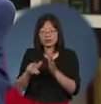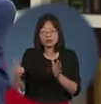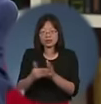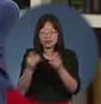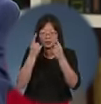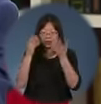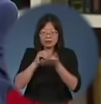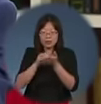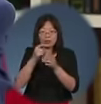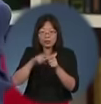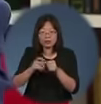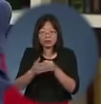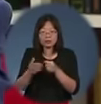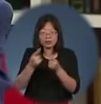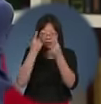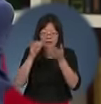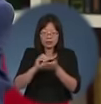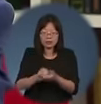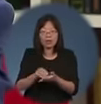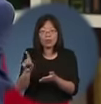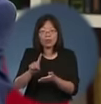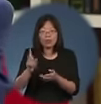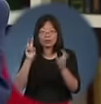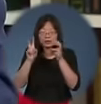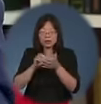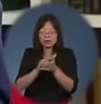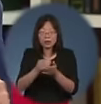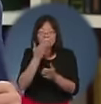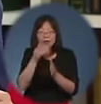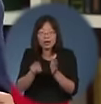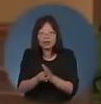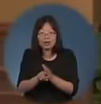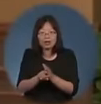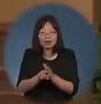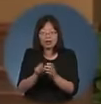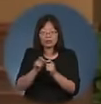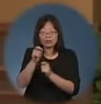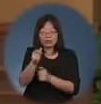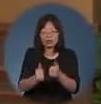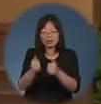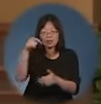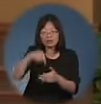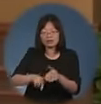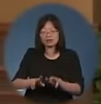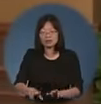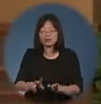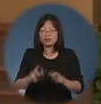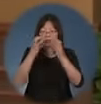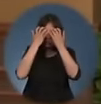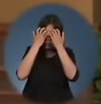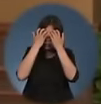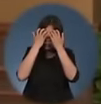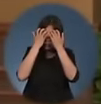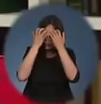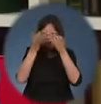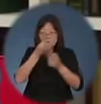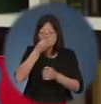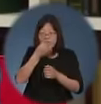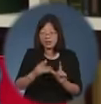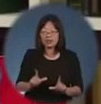가기 위해서 대학을 가면은 취업을 위해서 무한경쟁 무한 경쟁 속에서 너무 고통을 겪으면서 애타게 살고